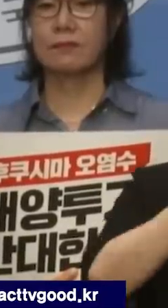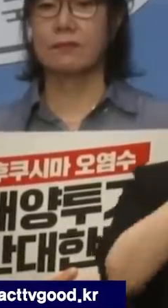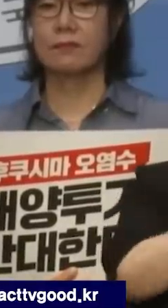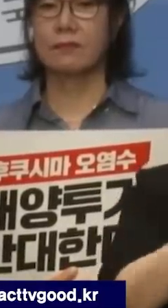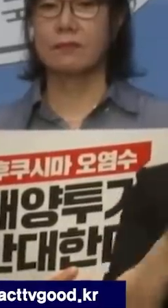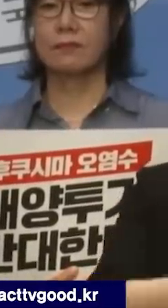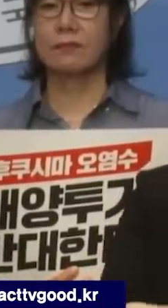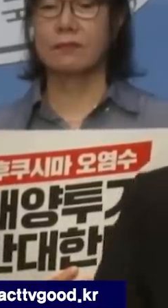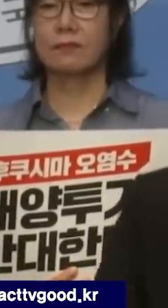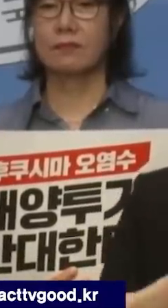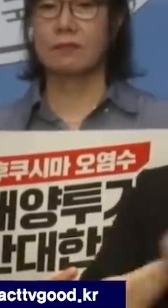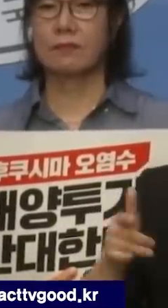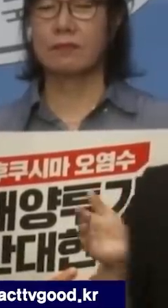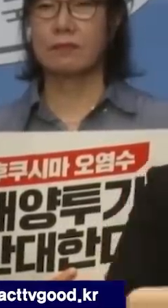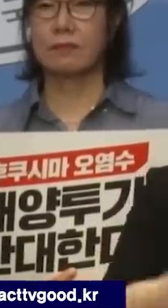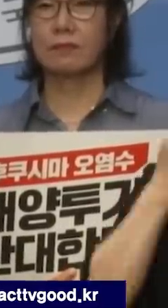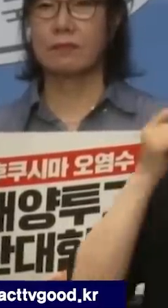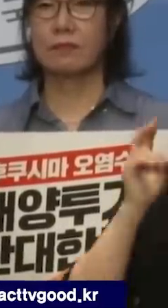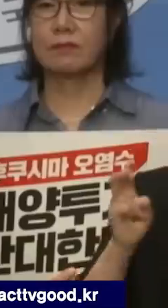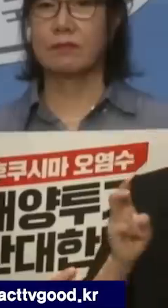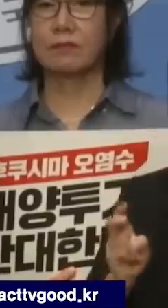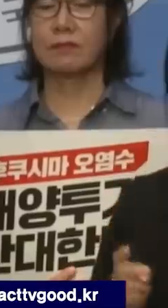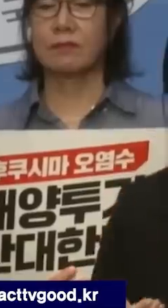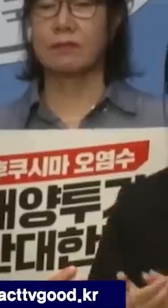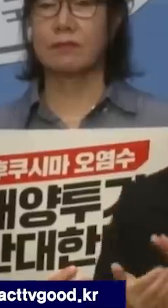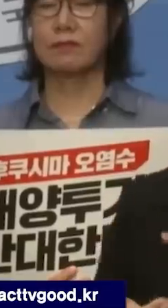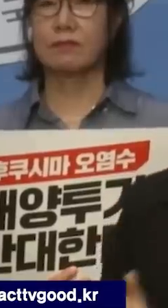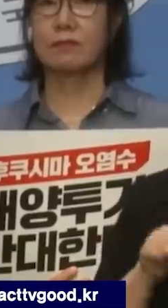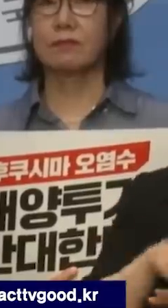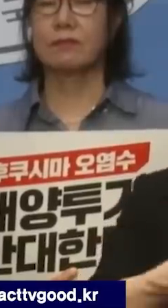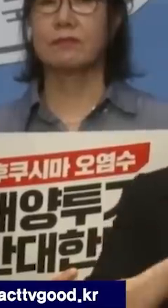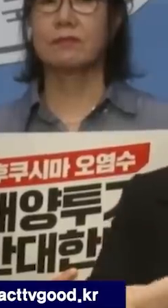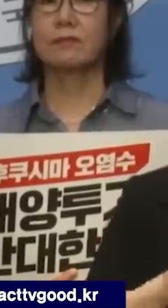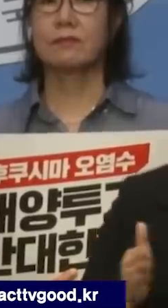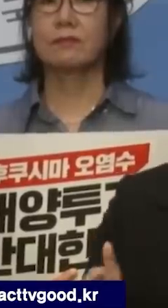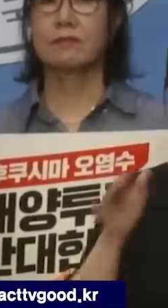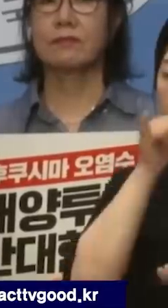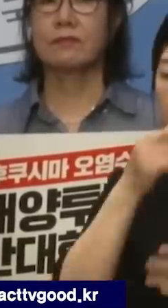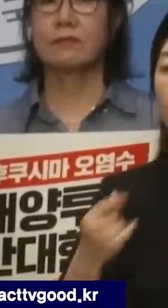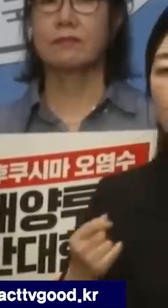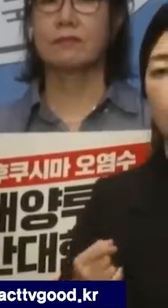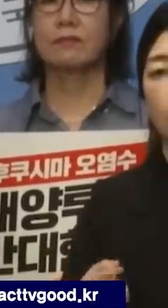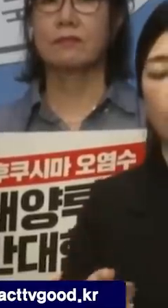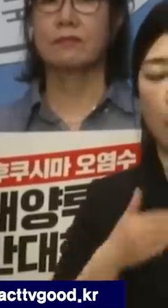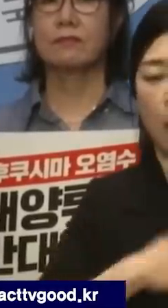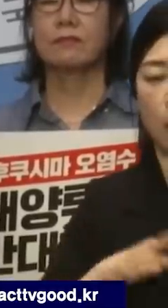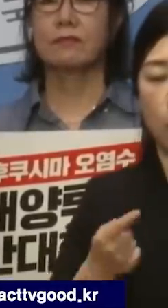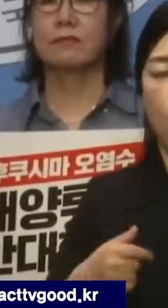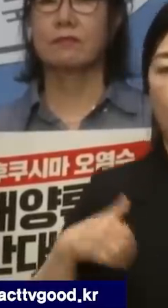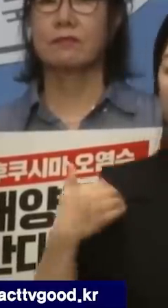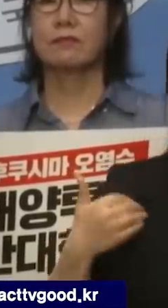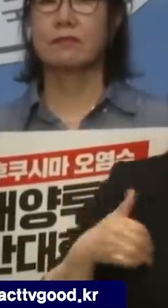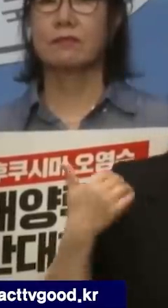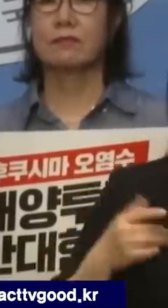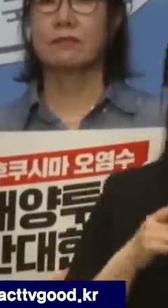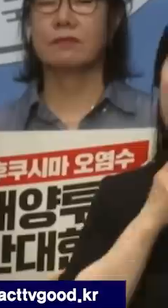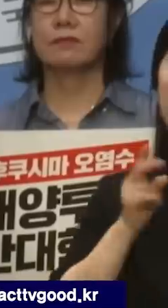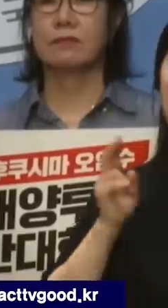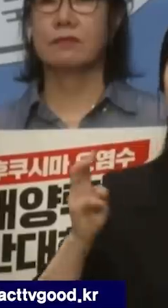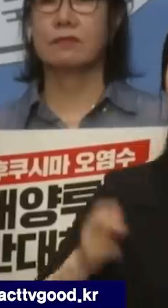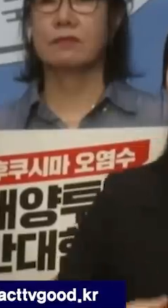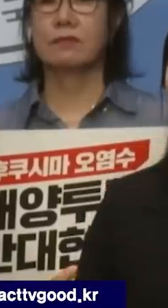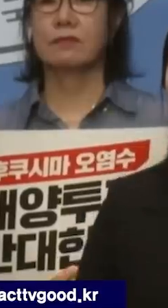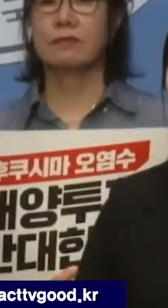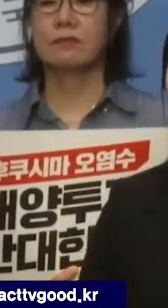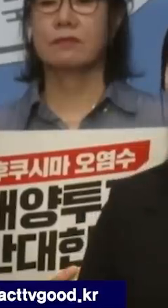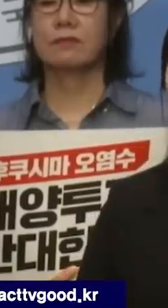2015년부터 이 말이 오갔는데 알고 있었어도 지금 아마 모른 척하고 있을 겁니다. 모든 분들이.